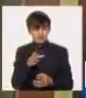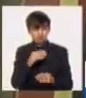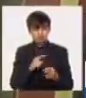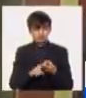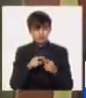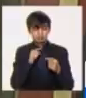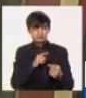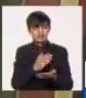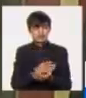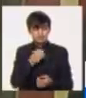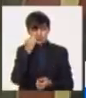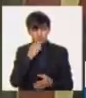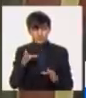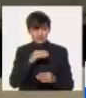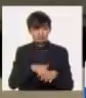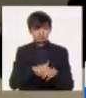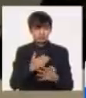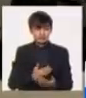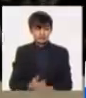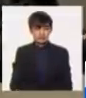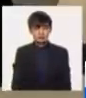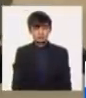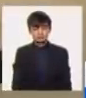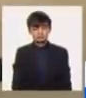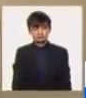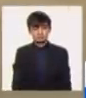обороны. Спасибо вам большое от всех жителей.